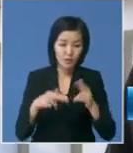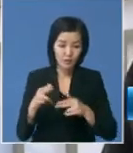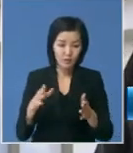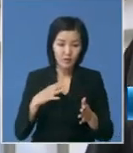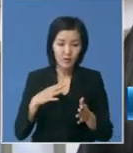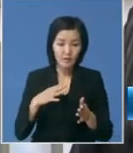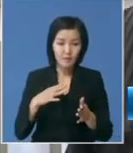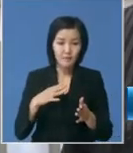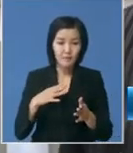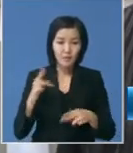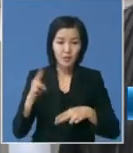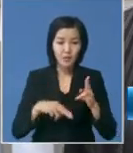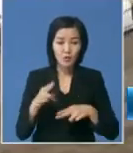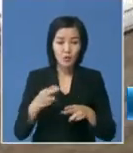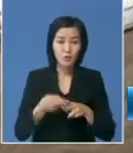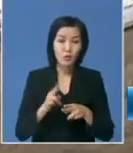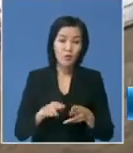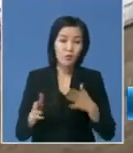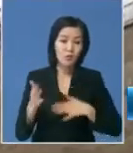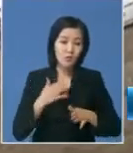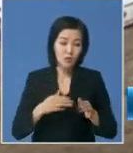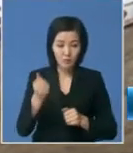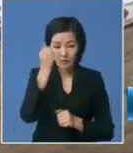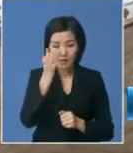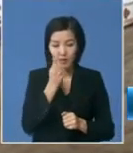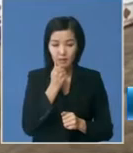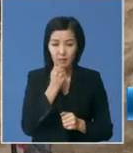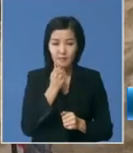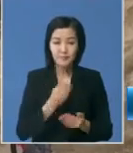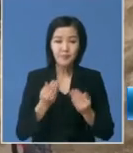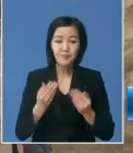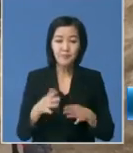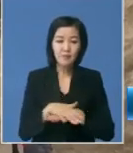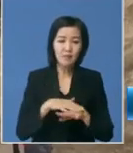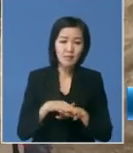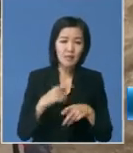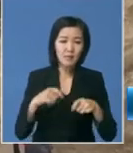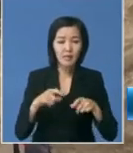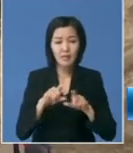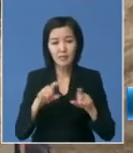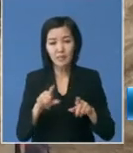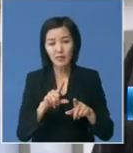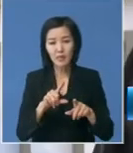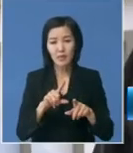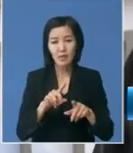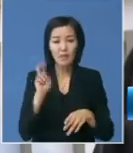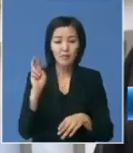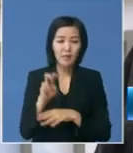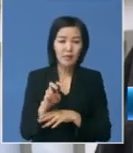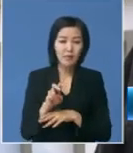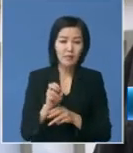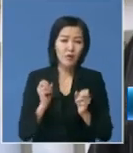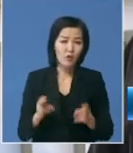сол салған құрылысшыларға өте қуаныштымын. Мына әзір бізге ертең мына базарға, магазинге барғанда өте бізге қауіп төніп тұратын,